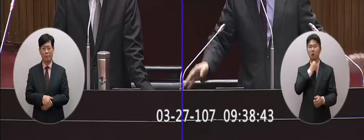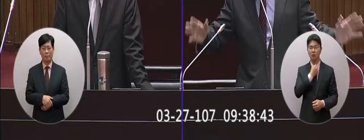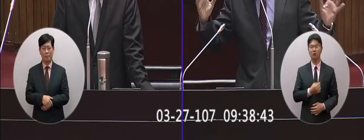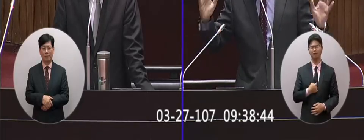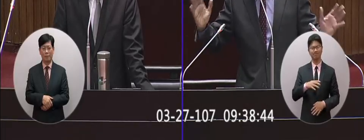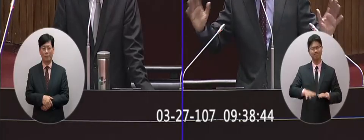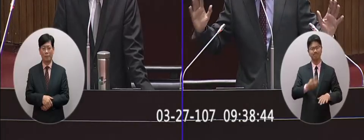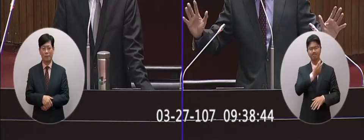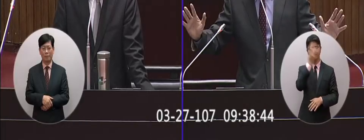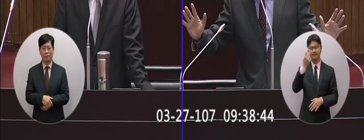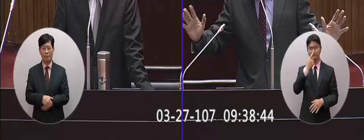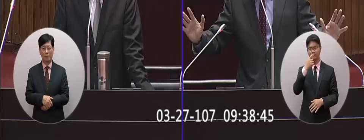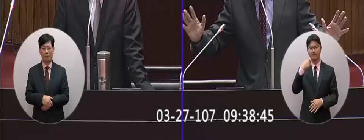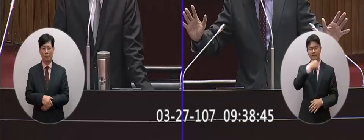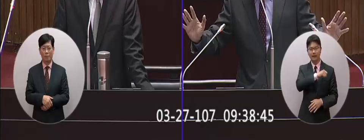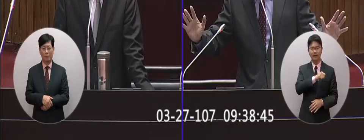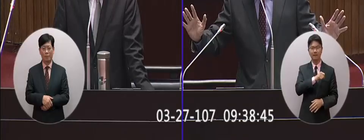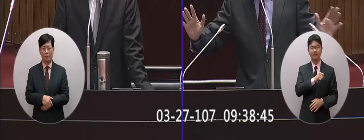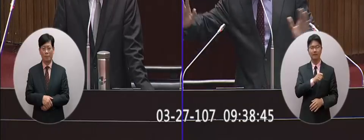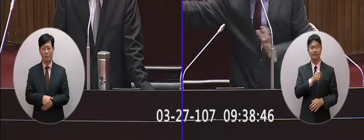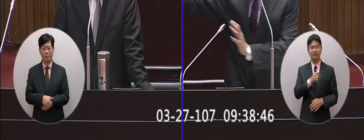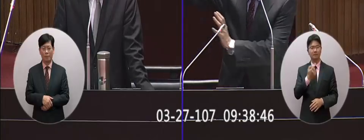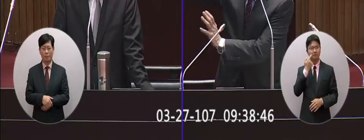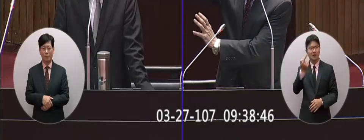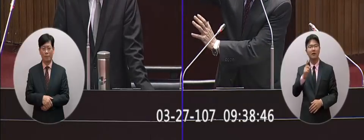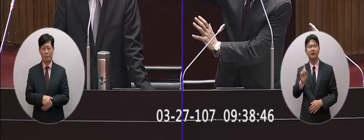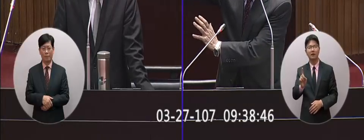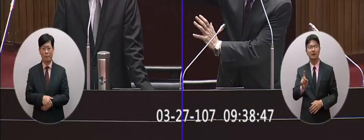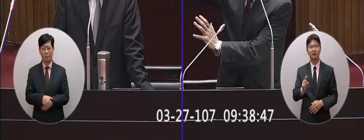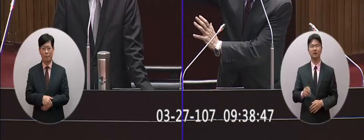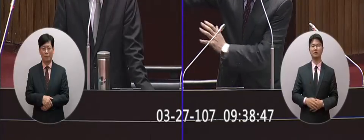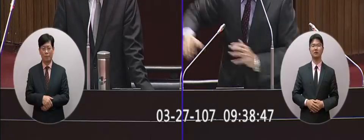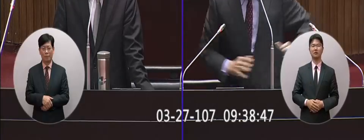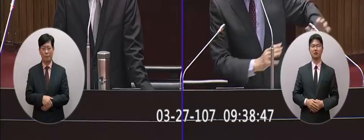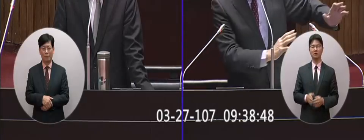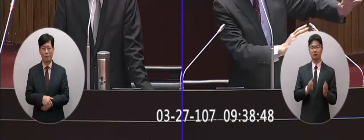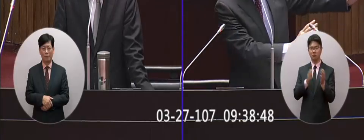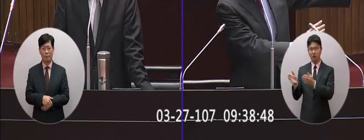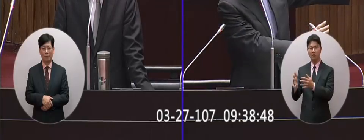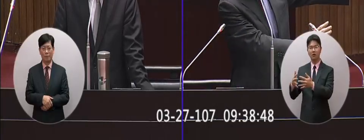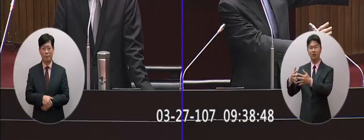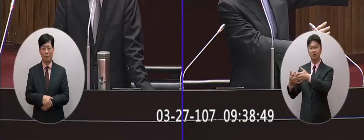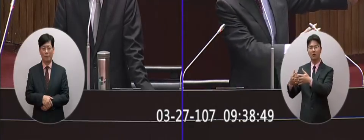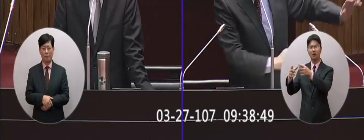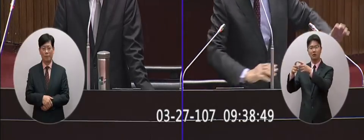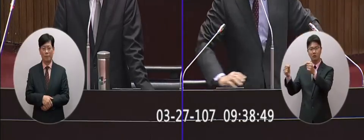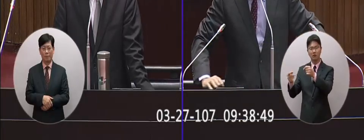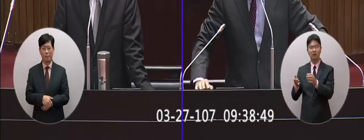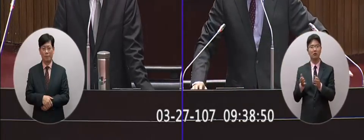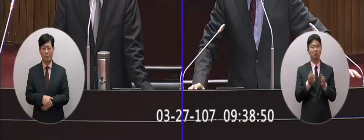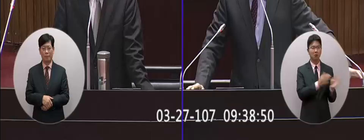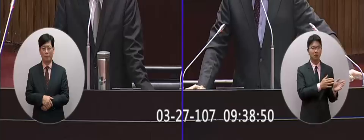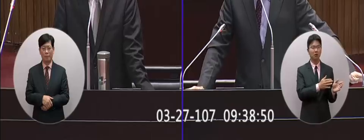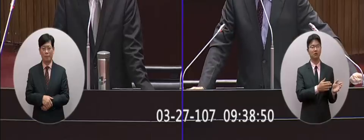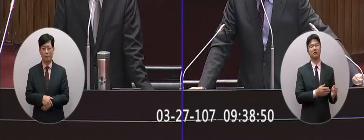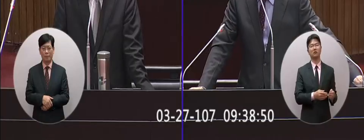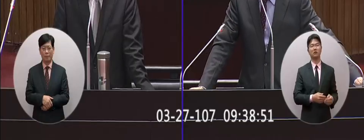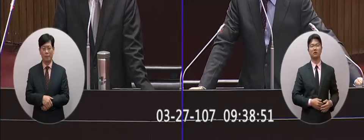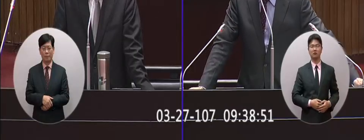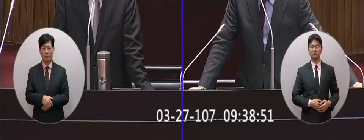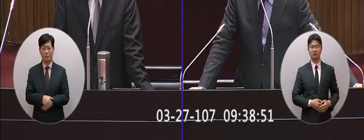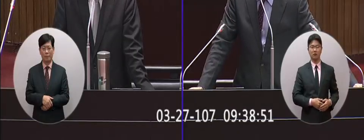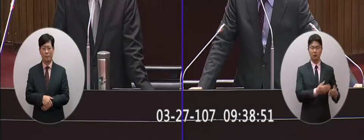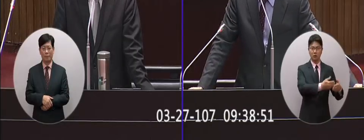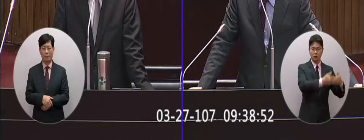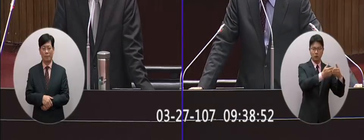觉台湾两极化非常严重，一边倾向美日，一边倾向那